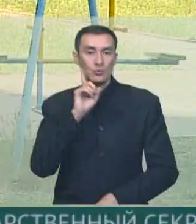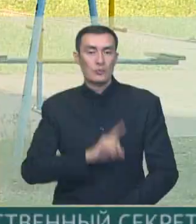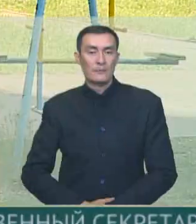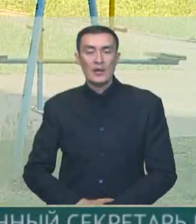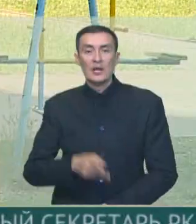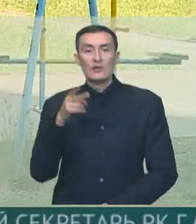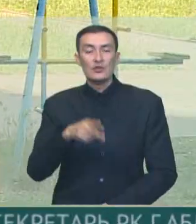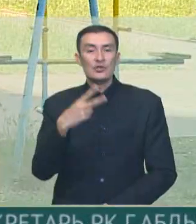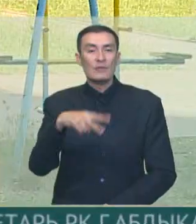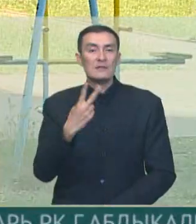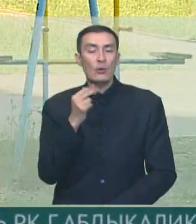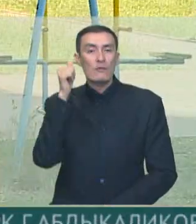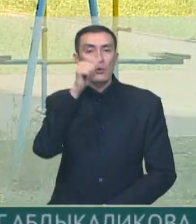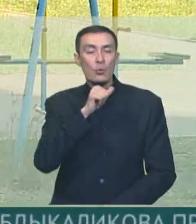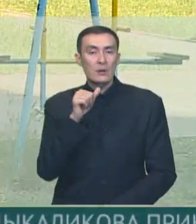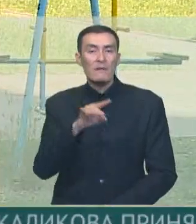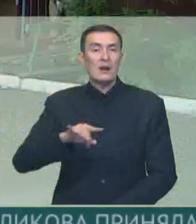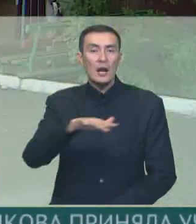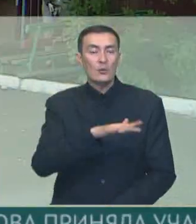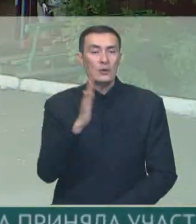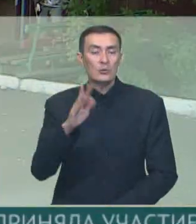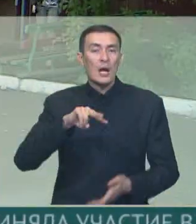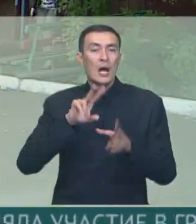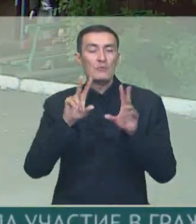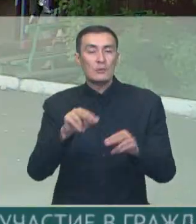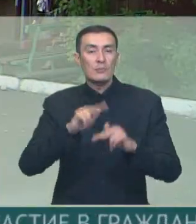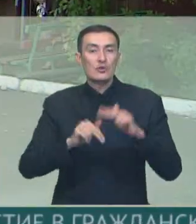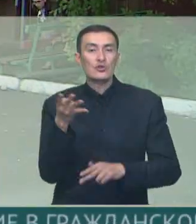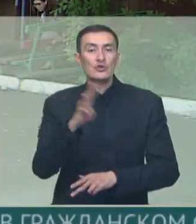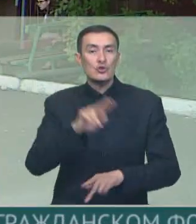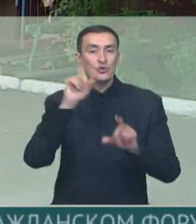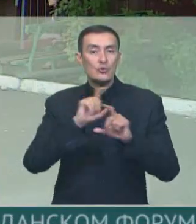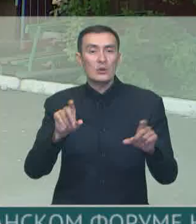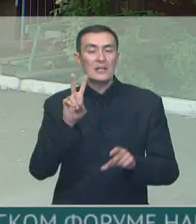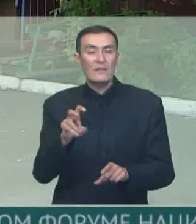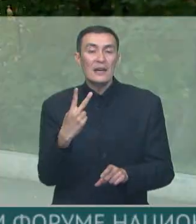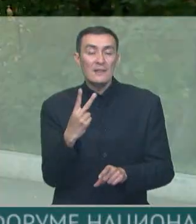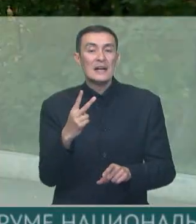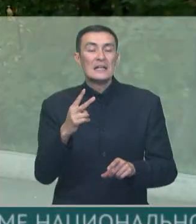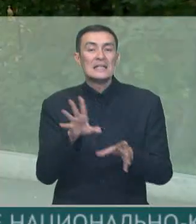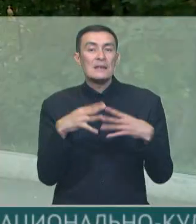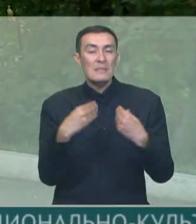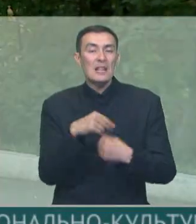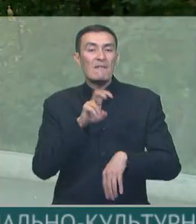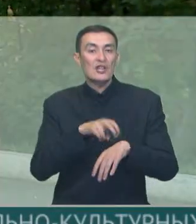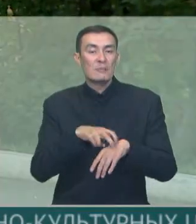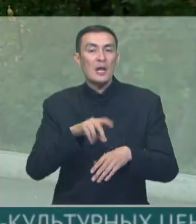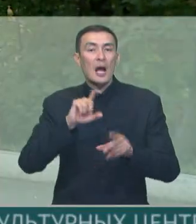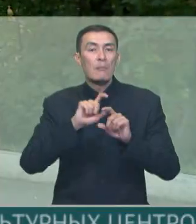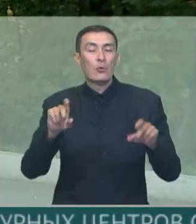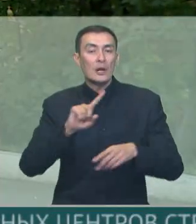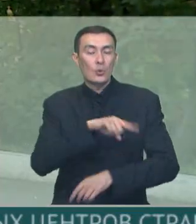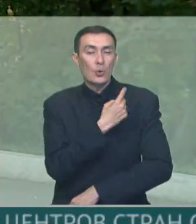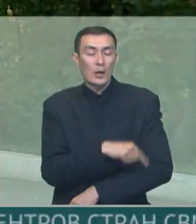До 2022 года в районе обещают построить 4 школы и 2 семейные врачебные амбулатории по программе